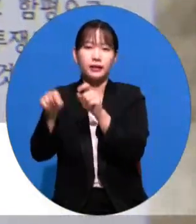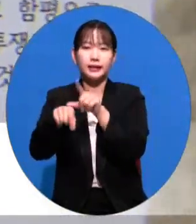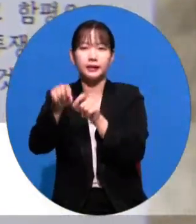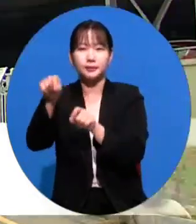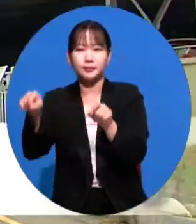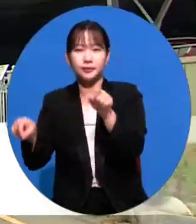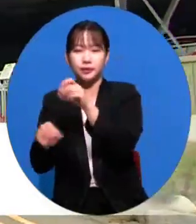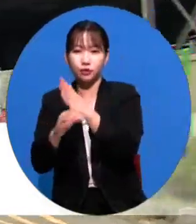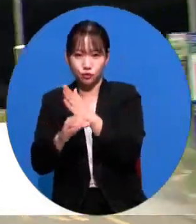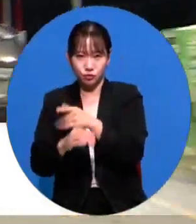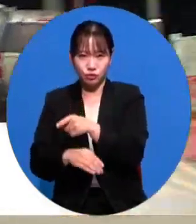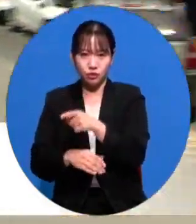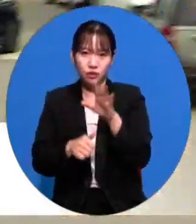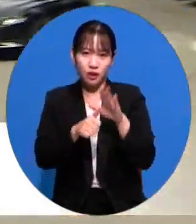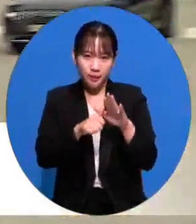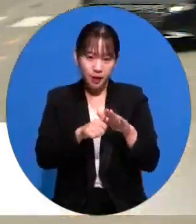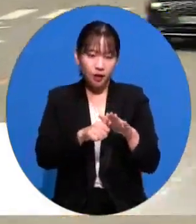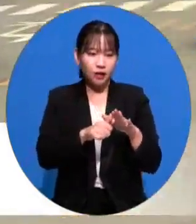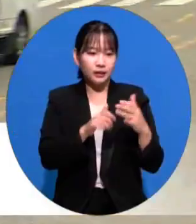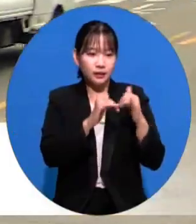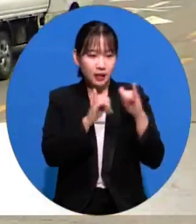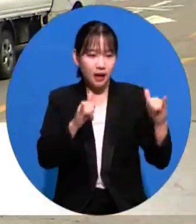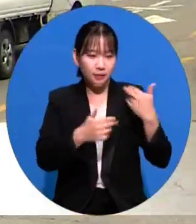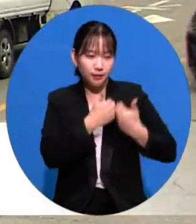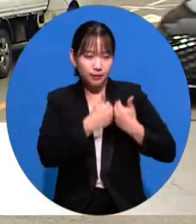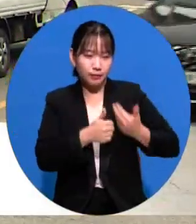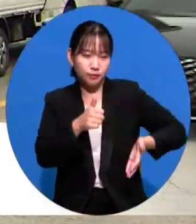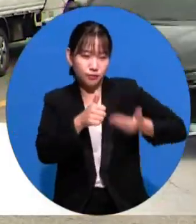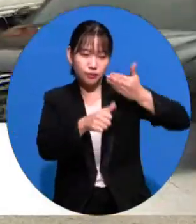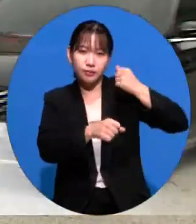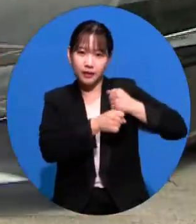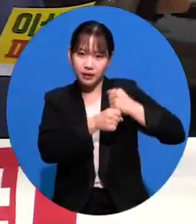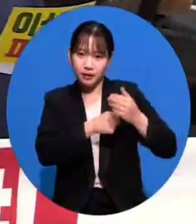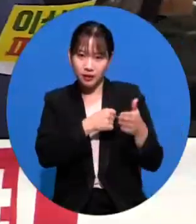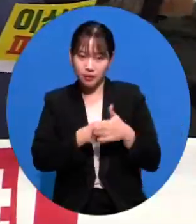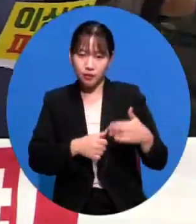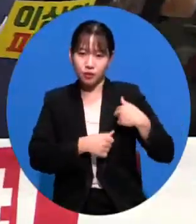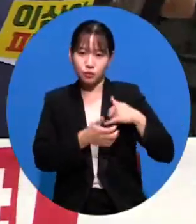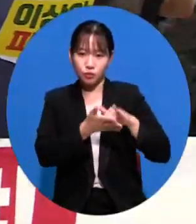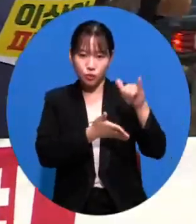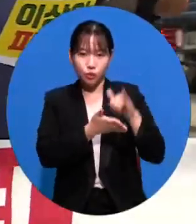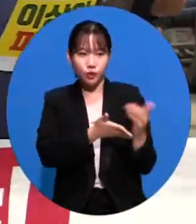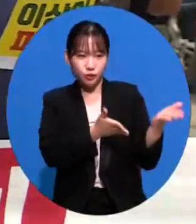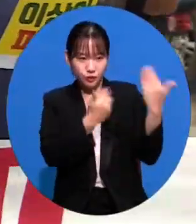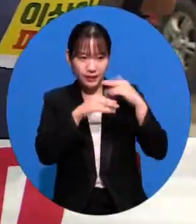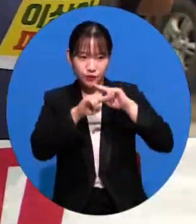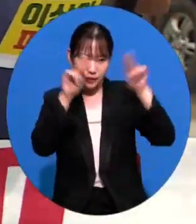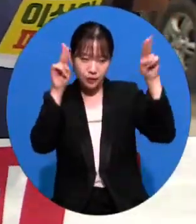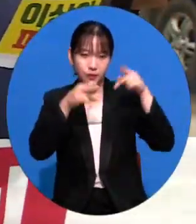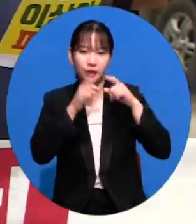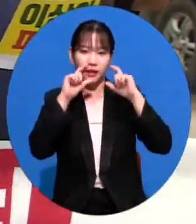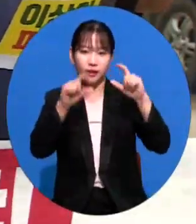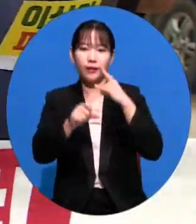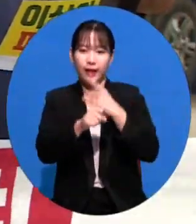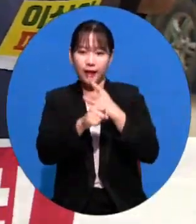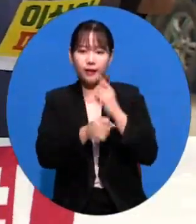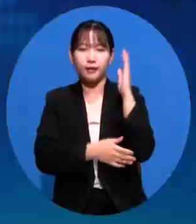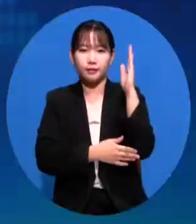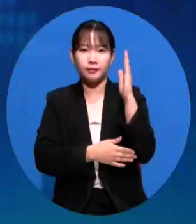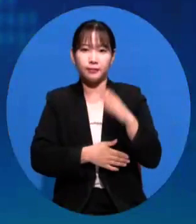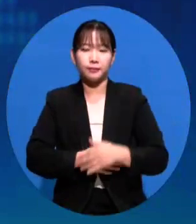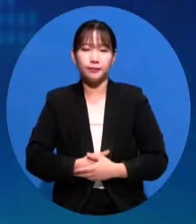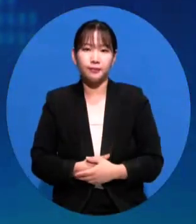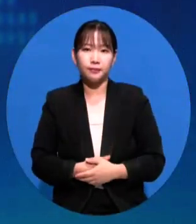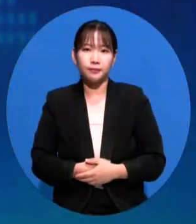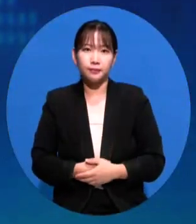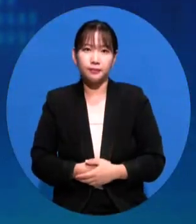끌고 있다며 한평군은 군민 분열을 야기한 만큼 군공항 유치 철회를 선언해야 한다고 주장했습니다.